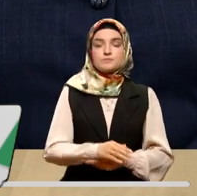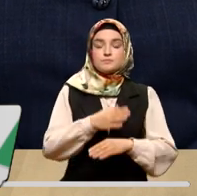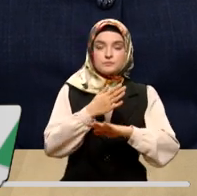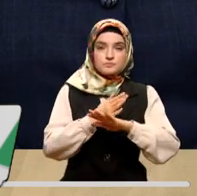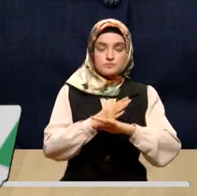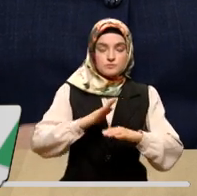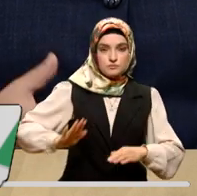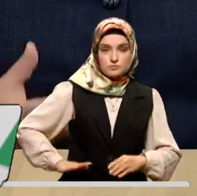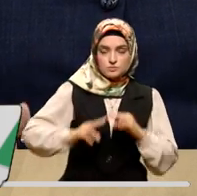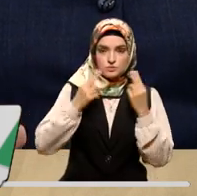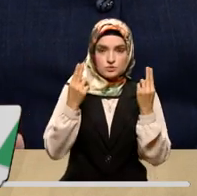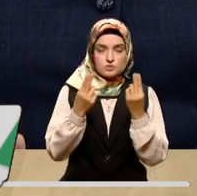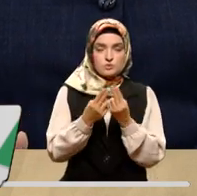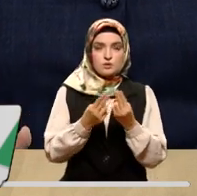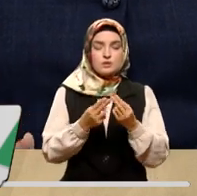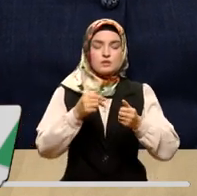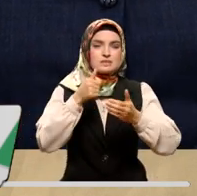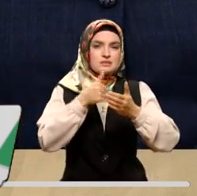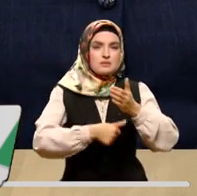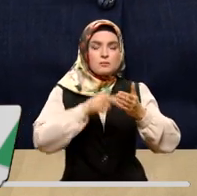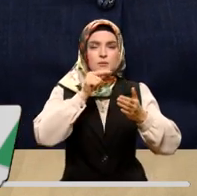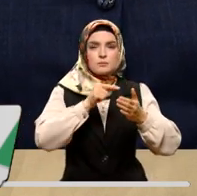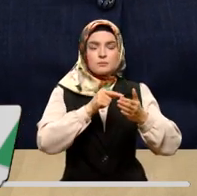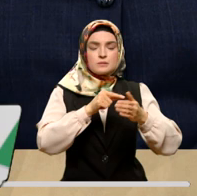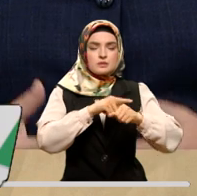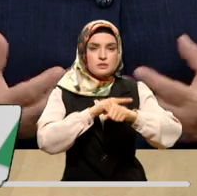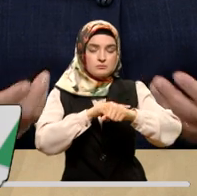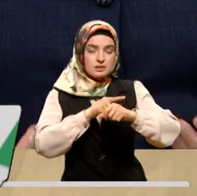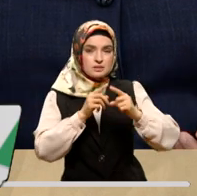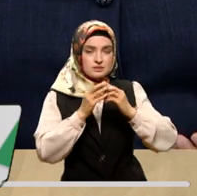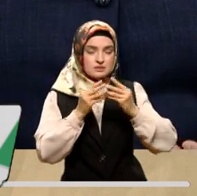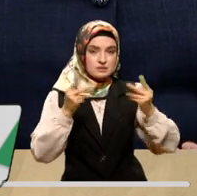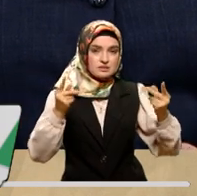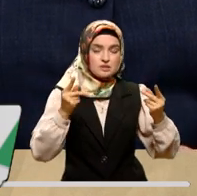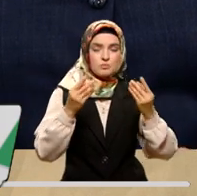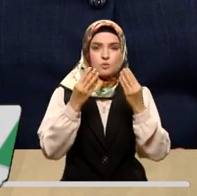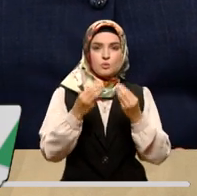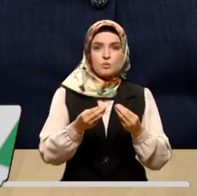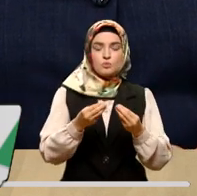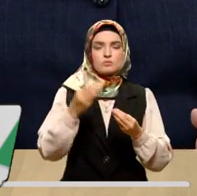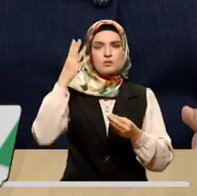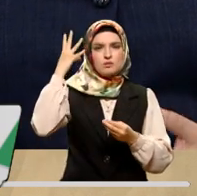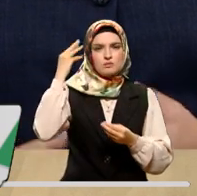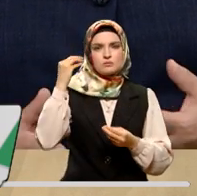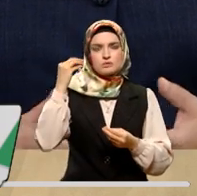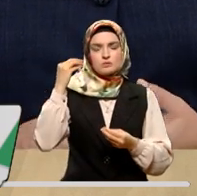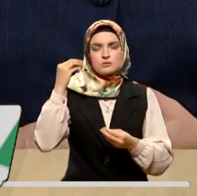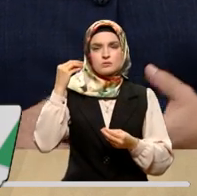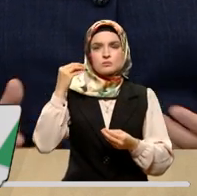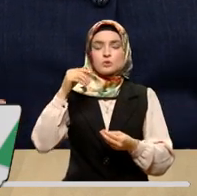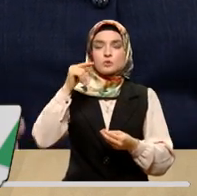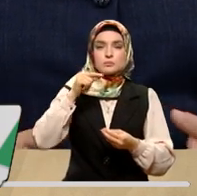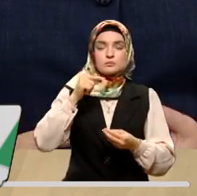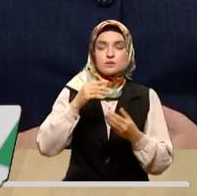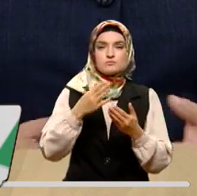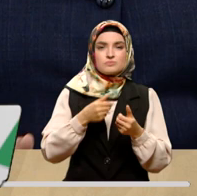çocuk dünyası kronolojik bir peygamberi mitolojik olarak adlandırıyor. Evet, evet. Yani erişilmez,